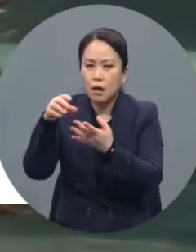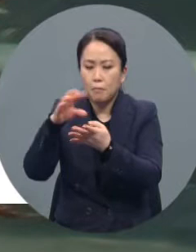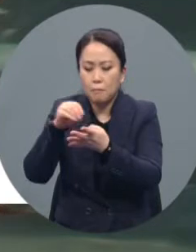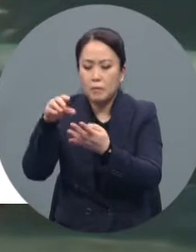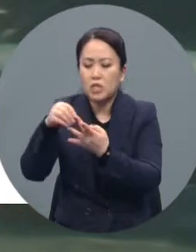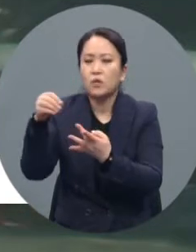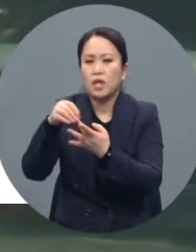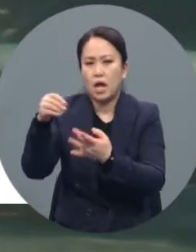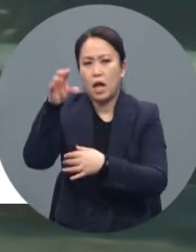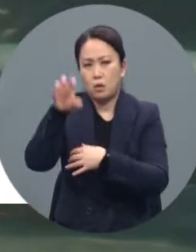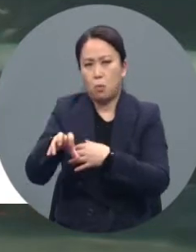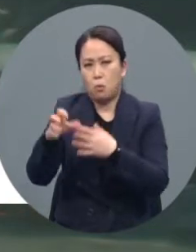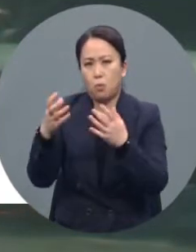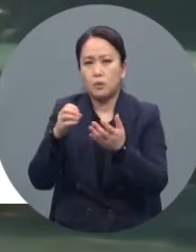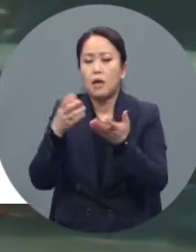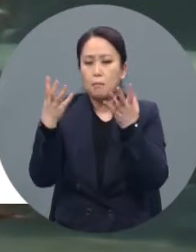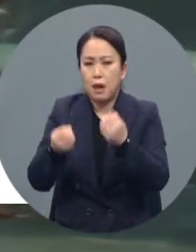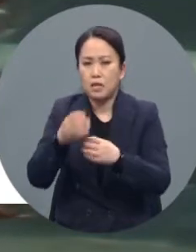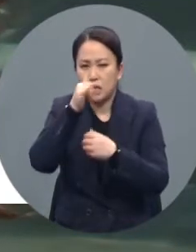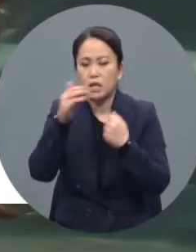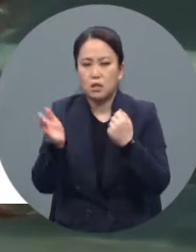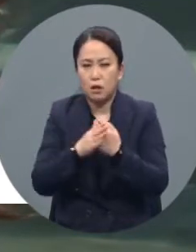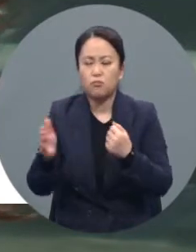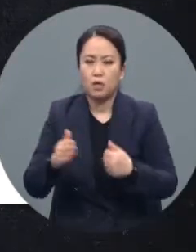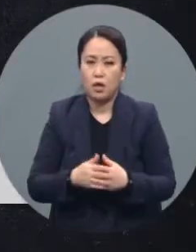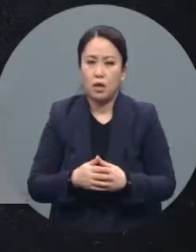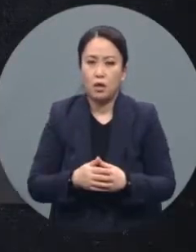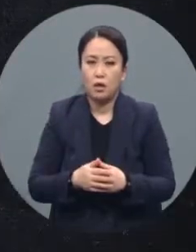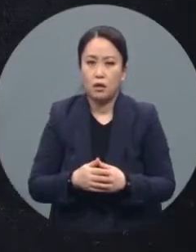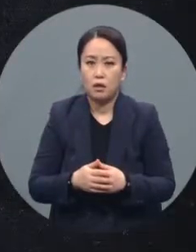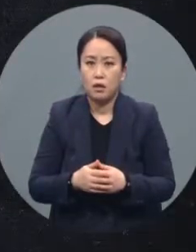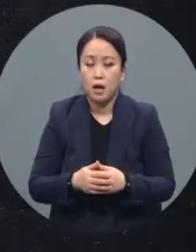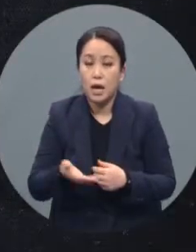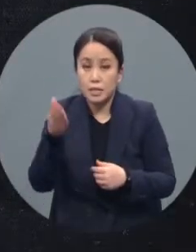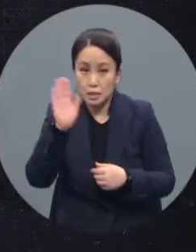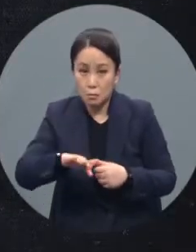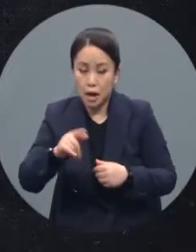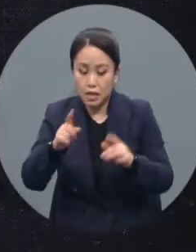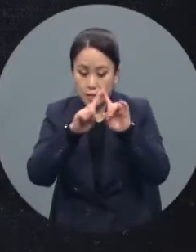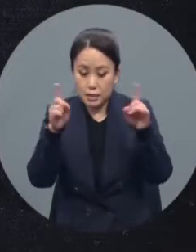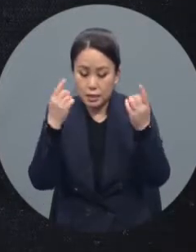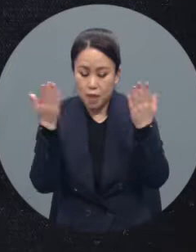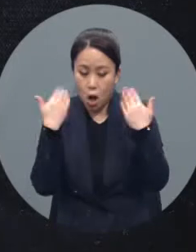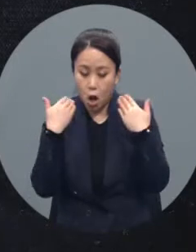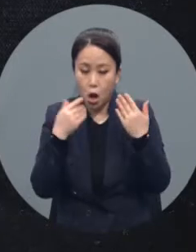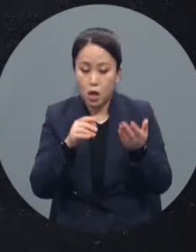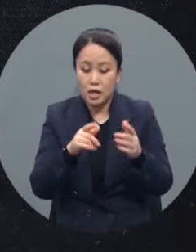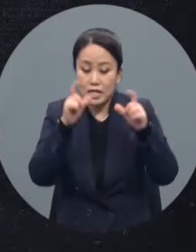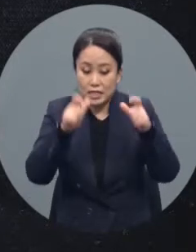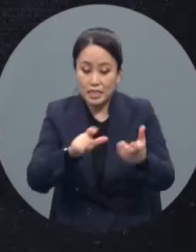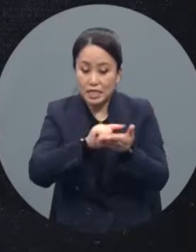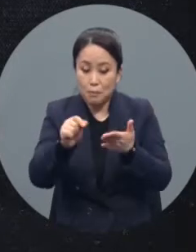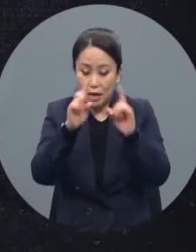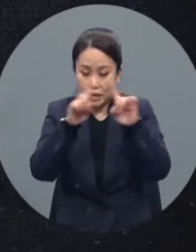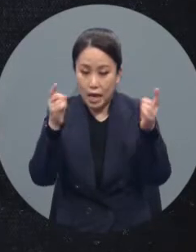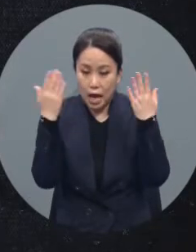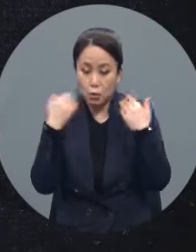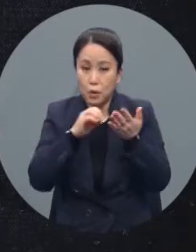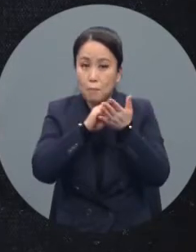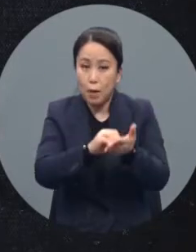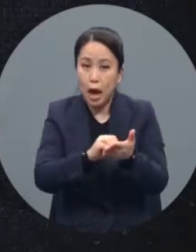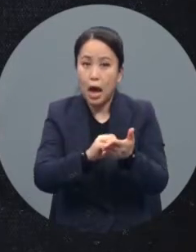선택이 여지가 많아진다고 생각을 많이 하고 반면 지역 대학 진학을 고려하는 이유에 대해선